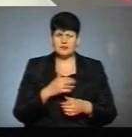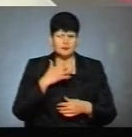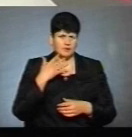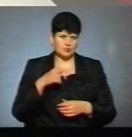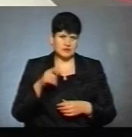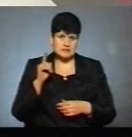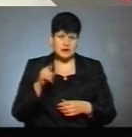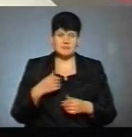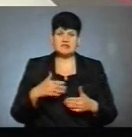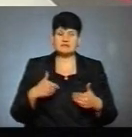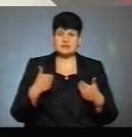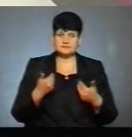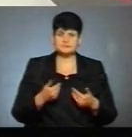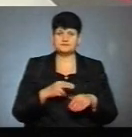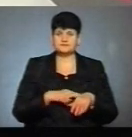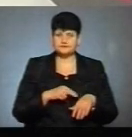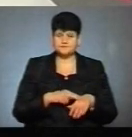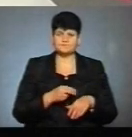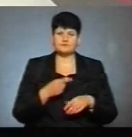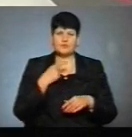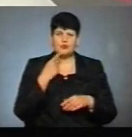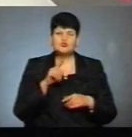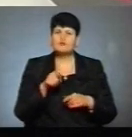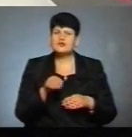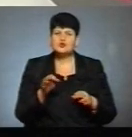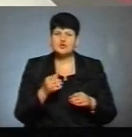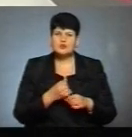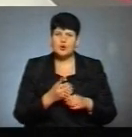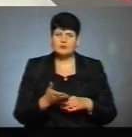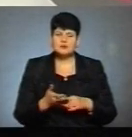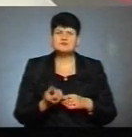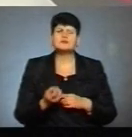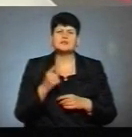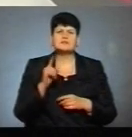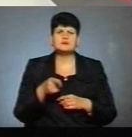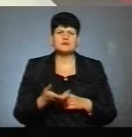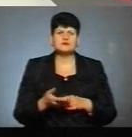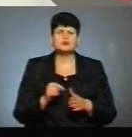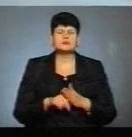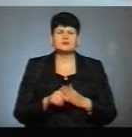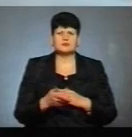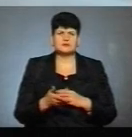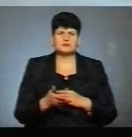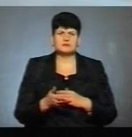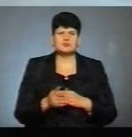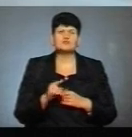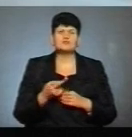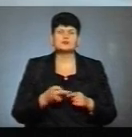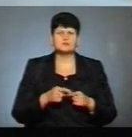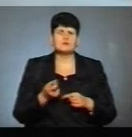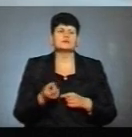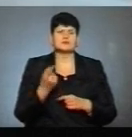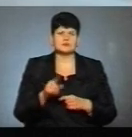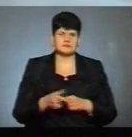Ми звертались до правоохоронних органів, ми говорили, чому ви нічого не робите. Чому ви це знаєте, що це значите, будь ласка? Чому ми це знаємо?